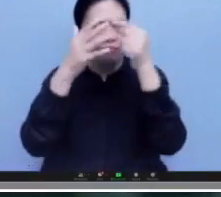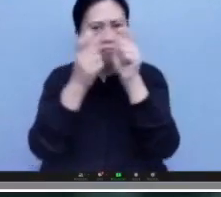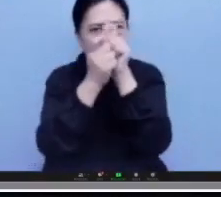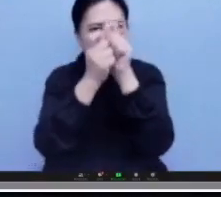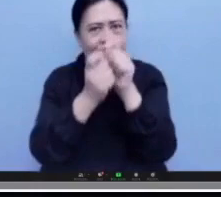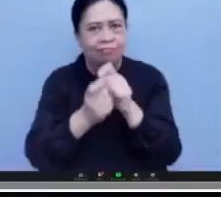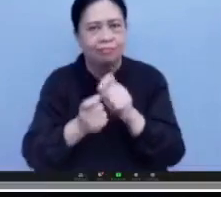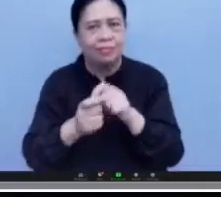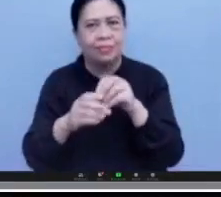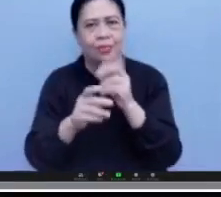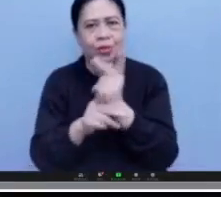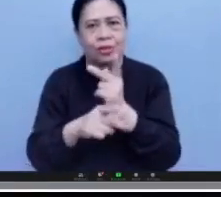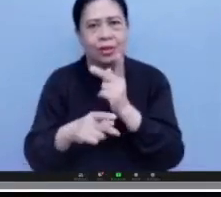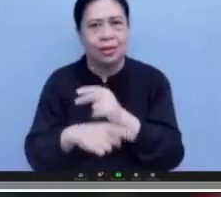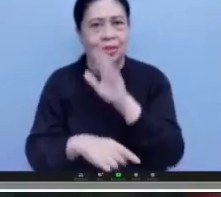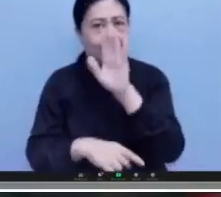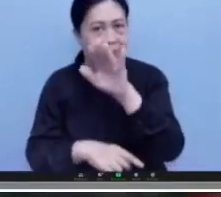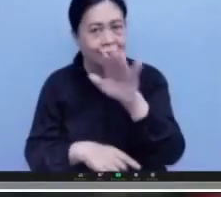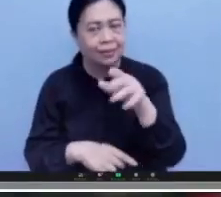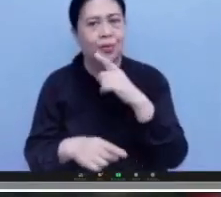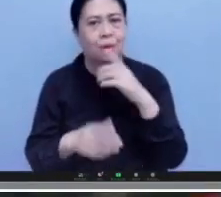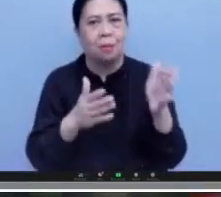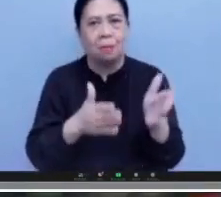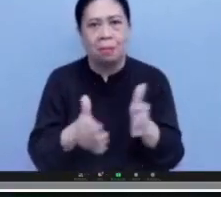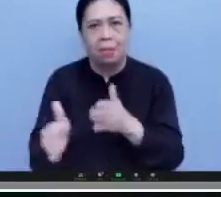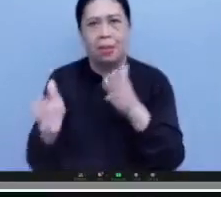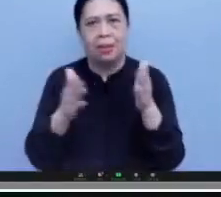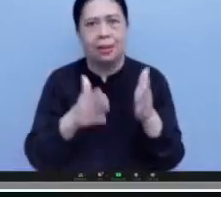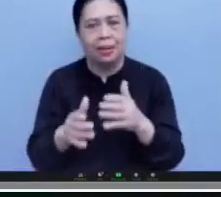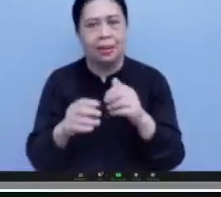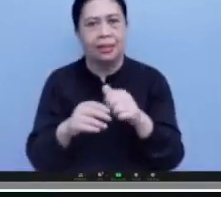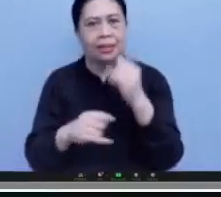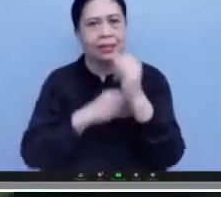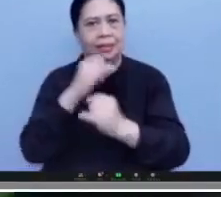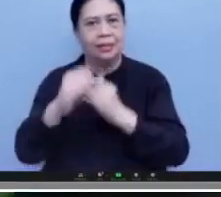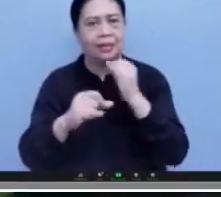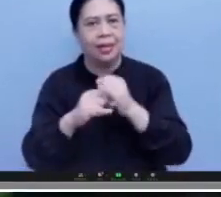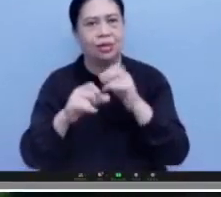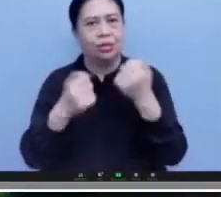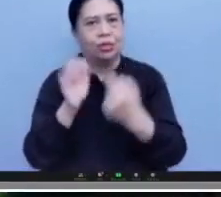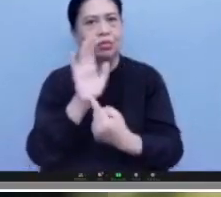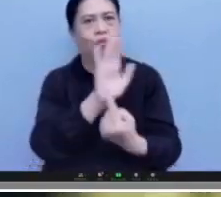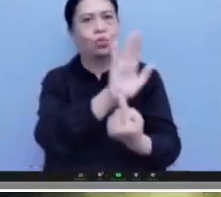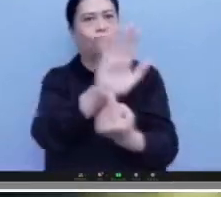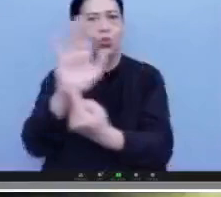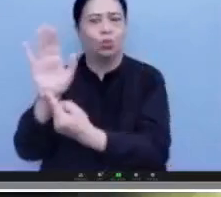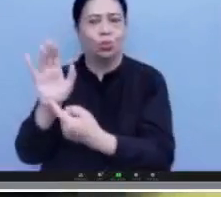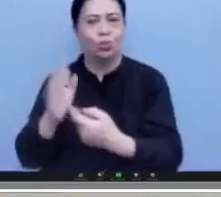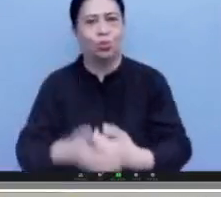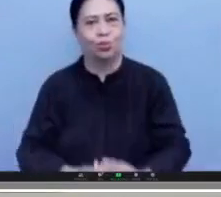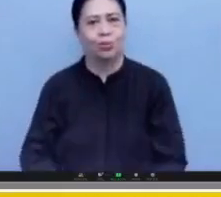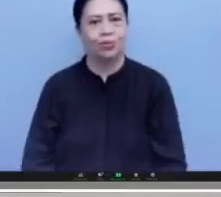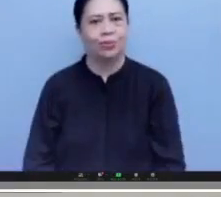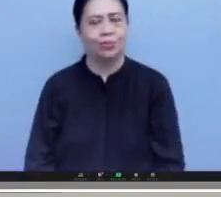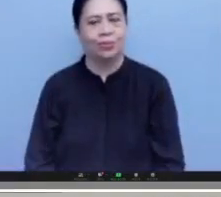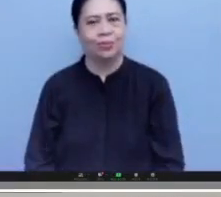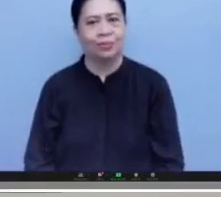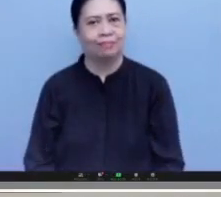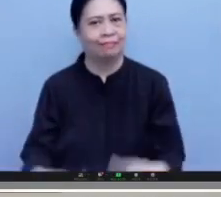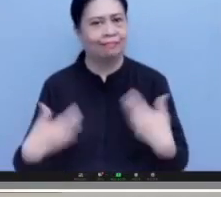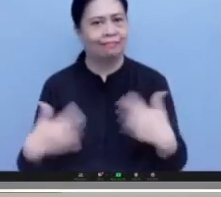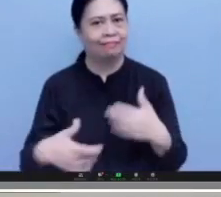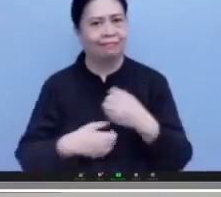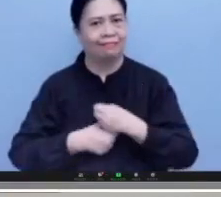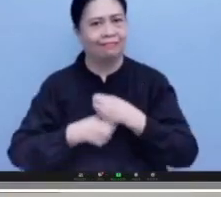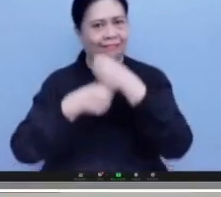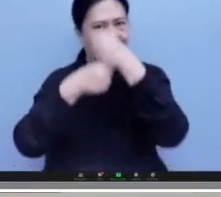mga mare, plano raw na i-produce ito sa international audience. Ang galing ng Voltes